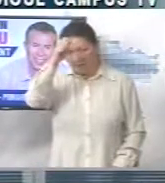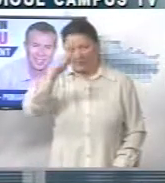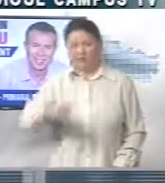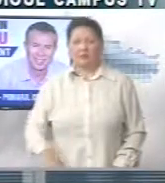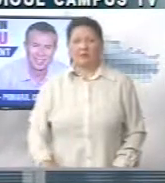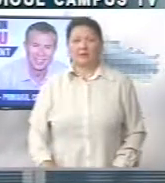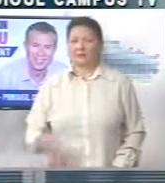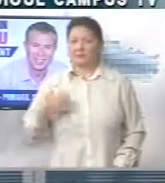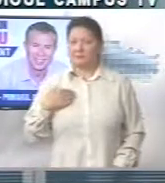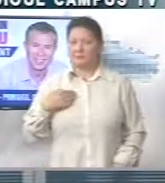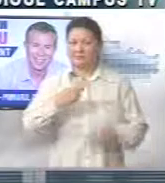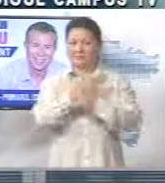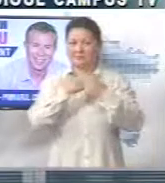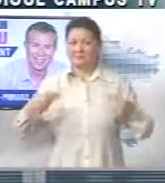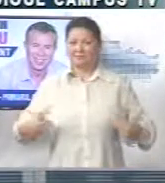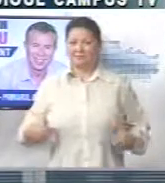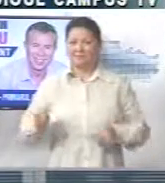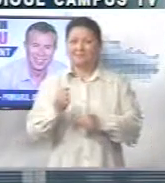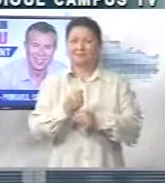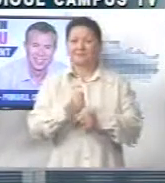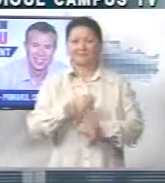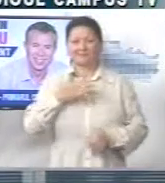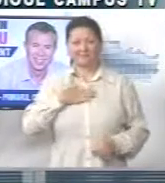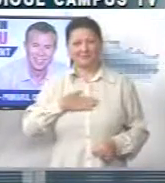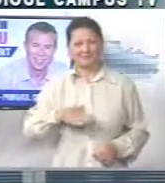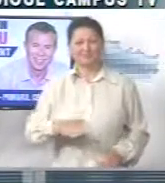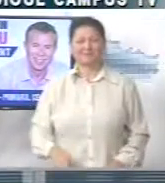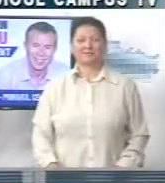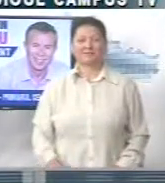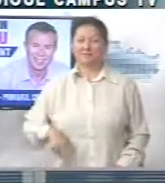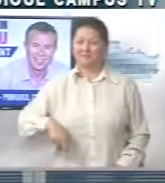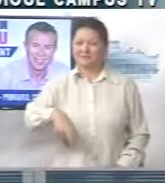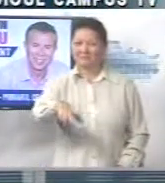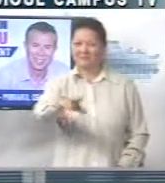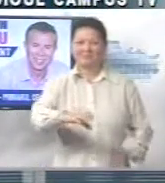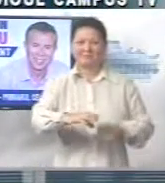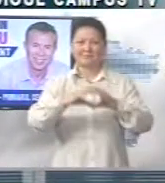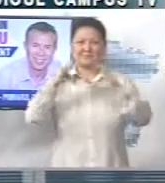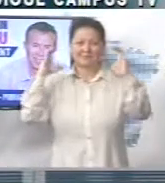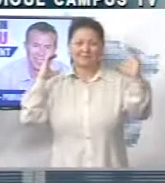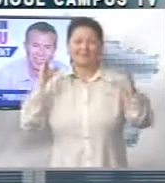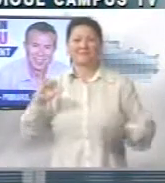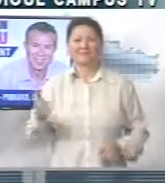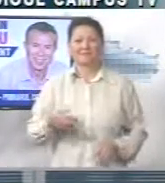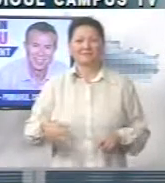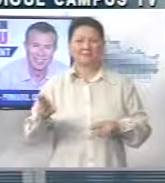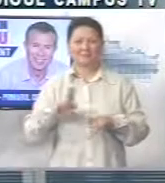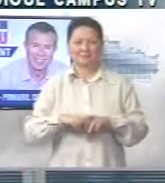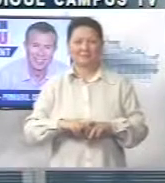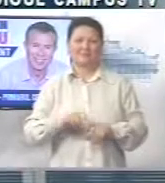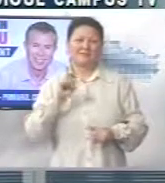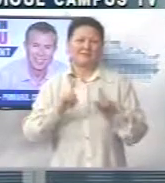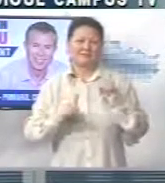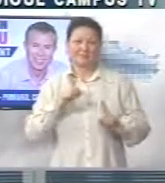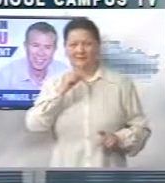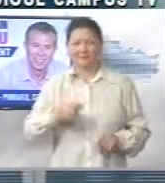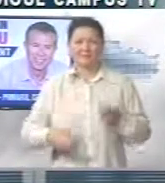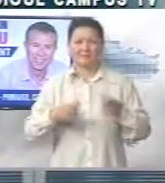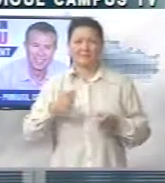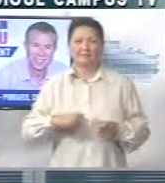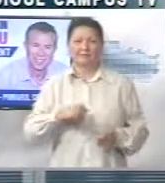eu ca primar să-l fac, să-l doresc, să mă urc în mașina în transportul public de călători. Și mai mult, dacă tot veni vorba de transportul public de călători,